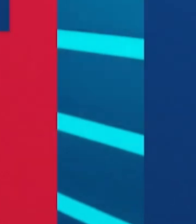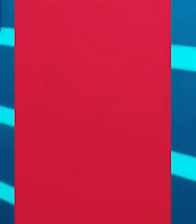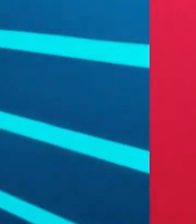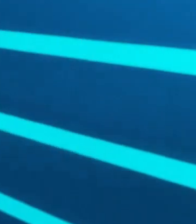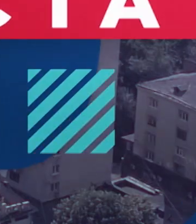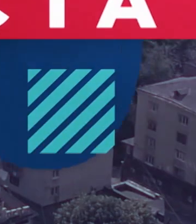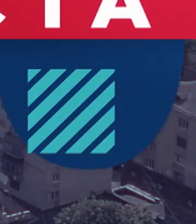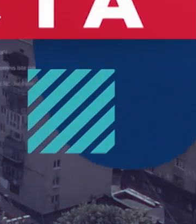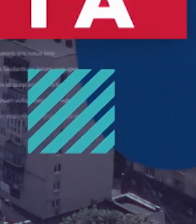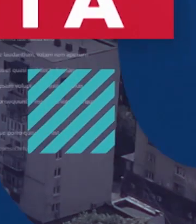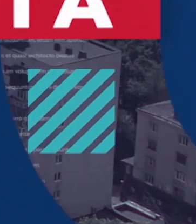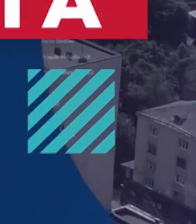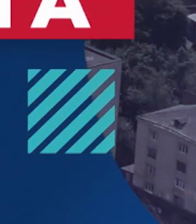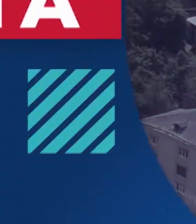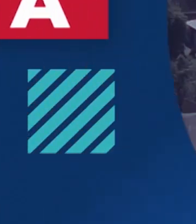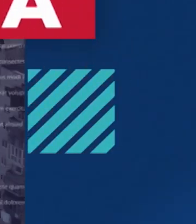Музика